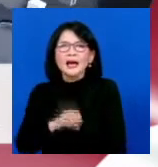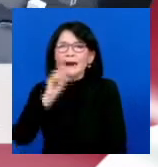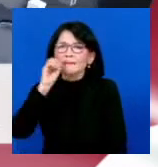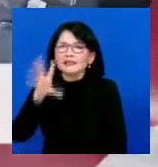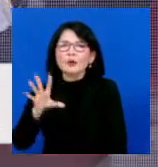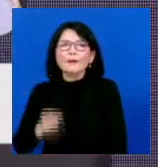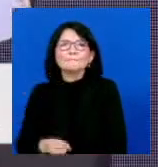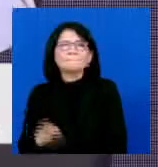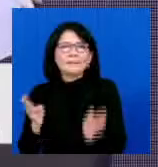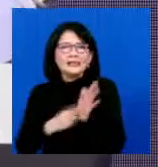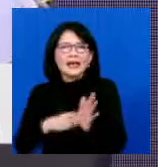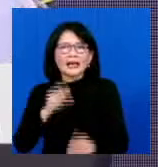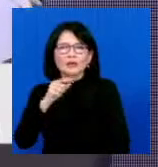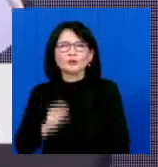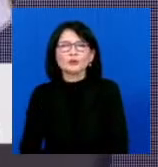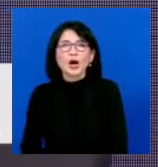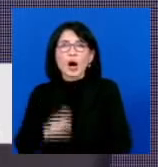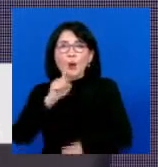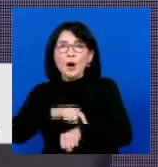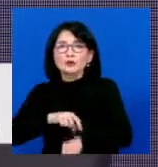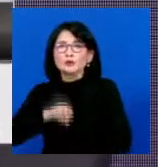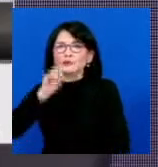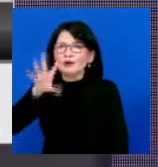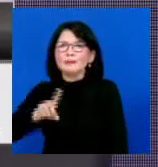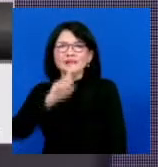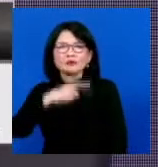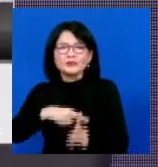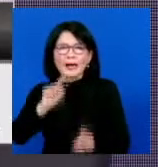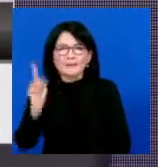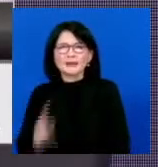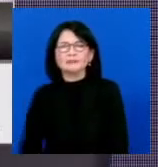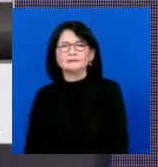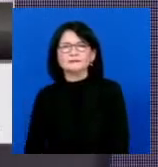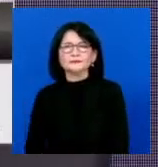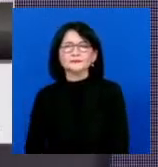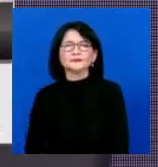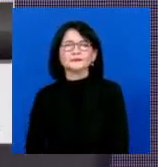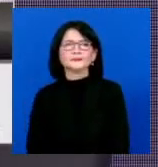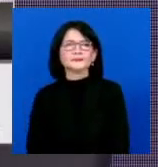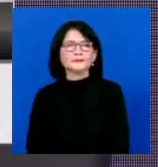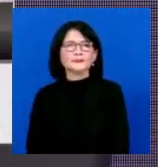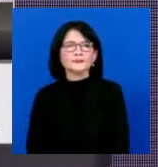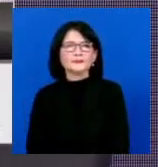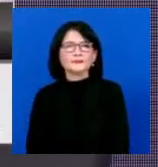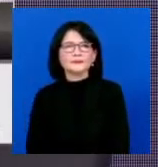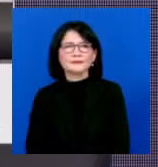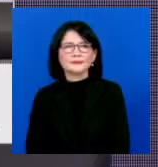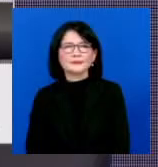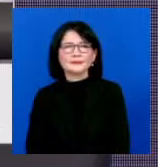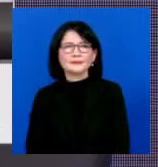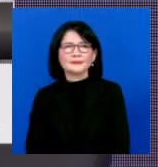dimaksud waktu anda menjawab 1 Seteng menit silakan bapak ibu hadirin yang